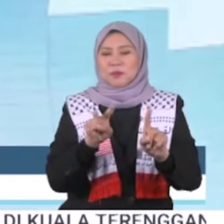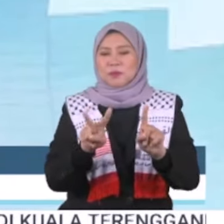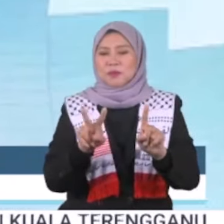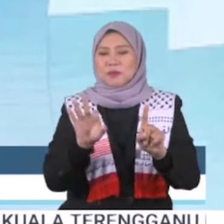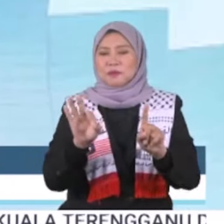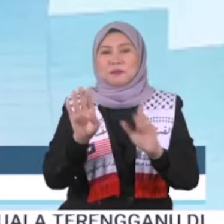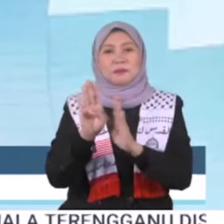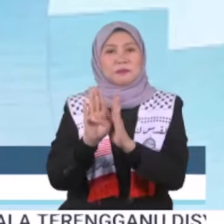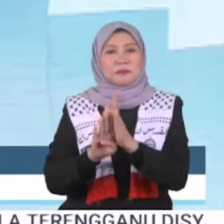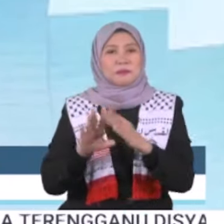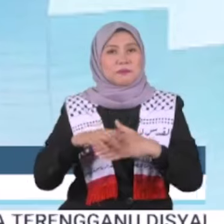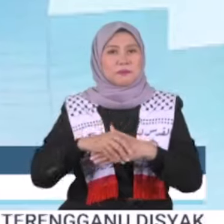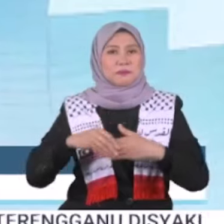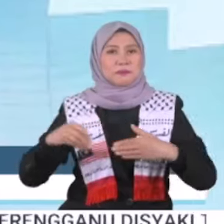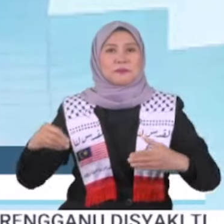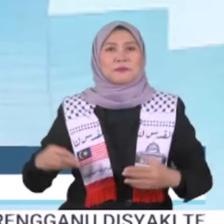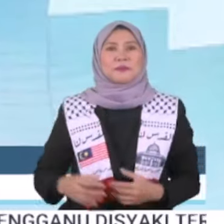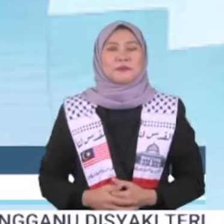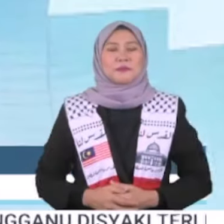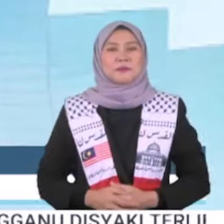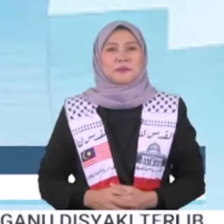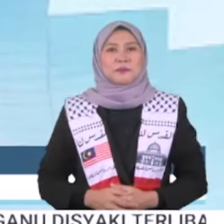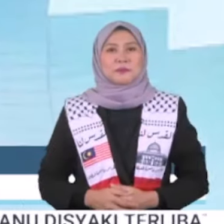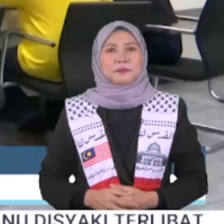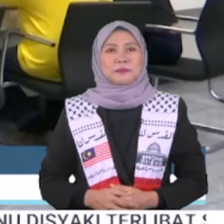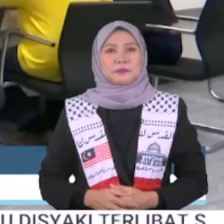RM1.29 bilion.